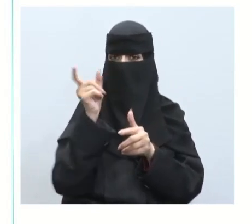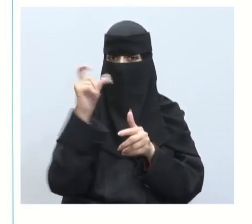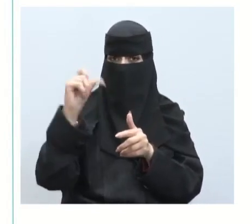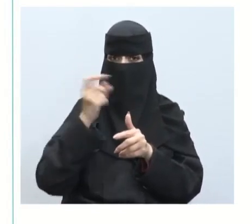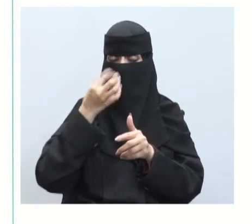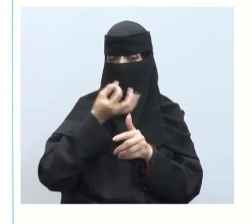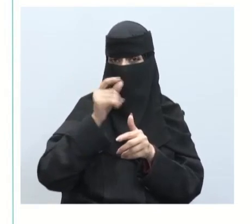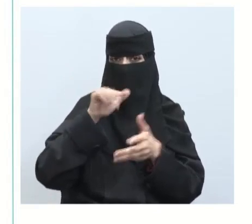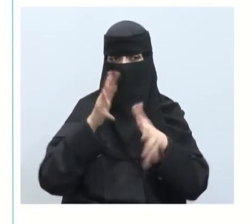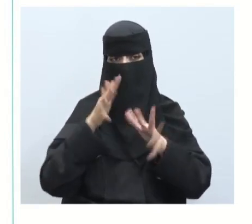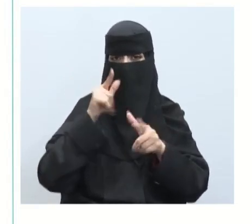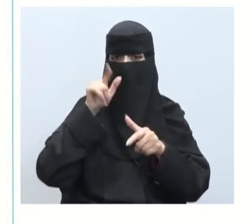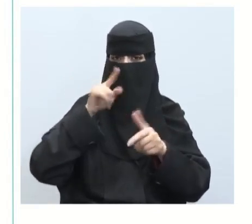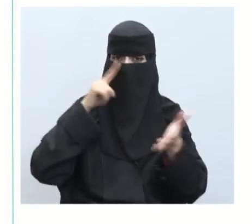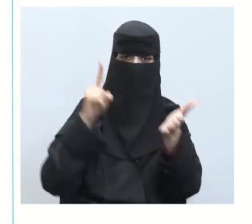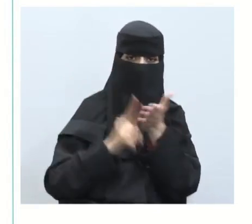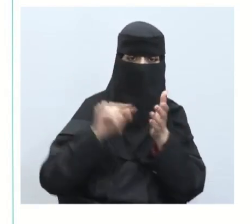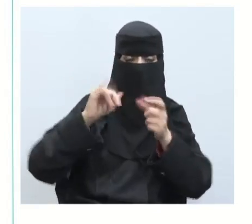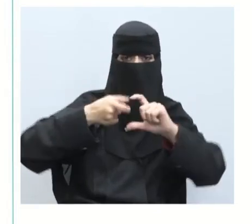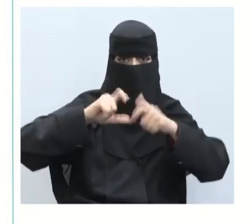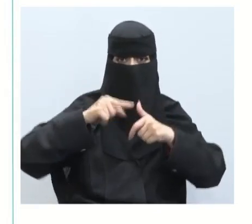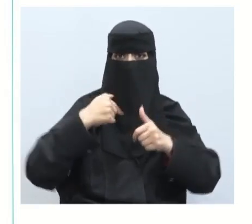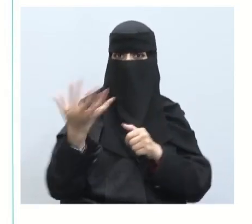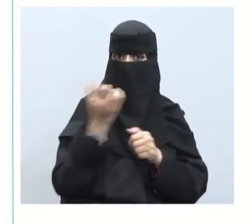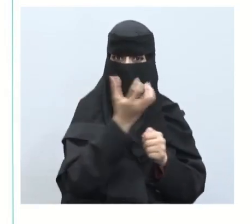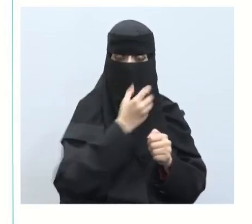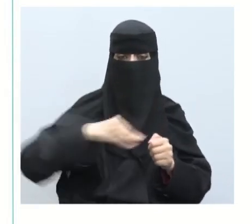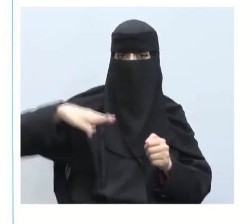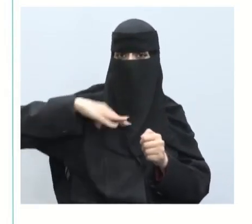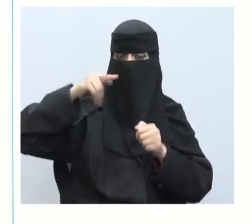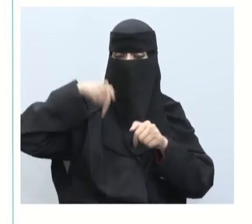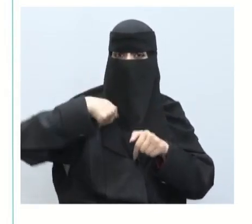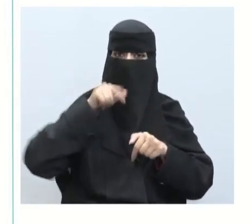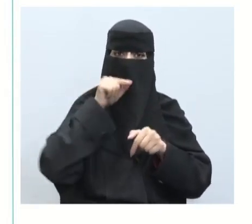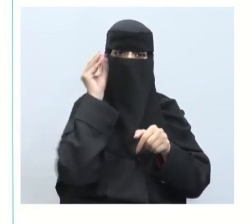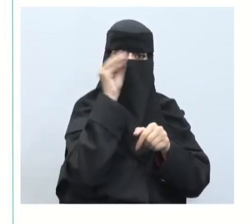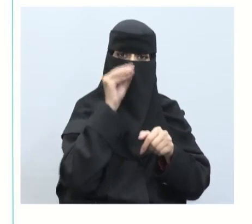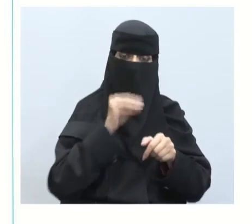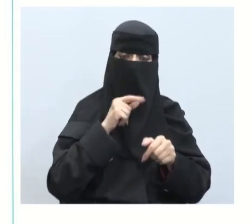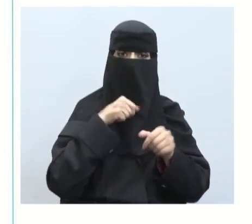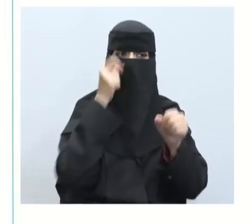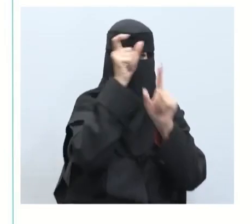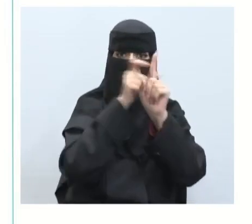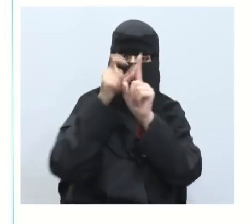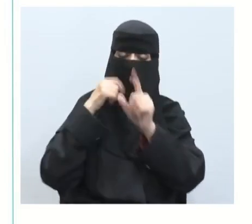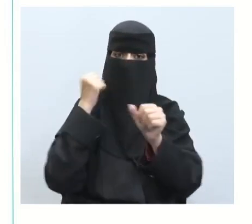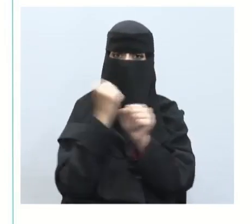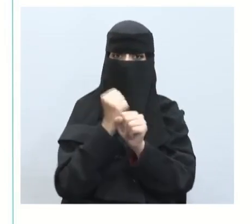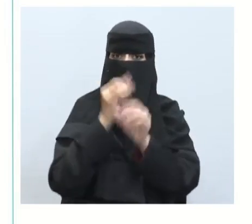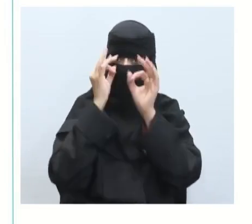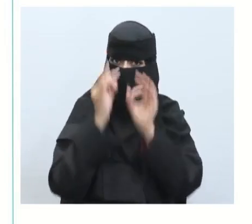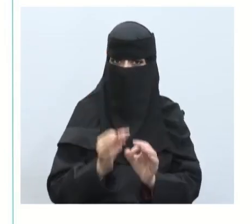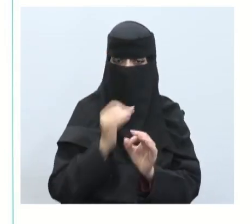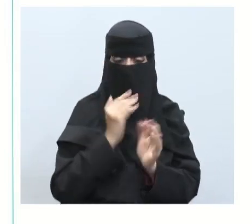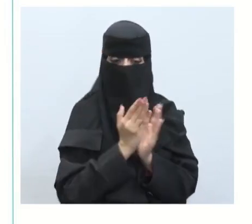اظن ان المنظمات تحتاج الى مديرين يستطيعون حث الموظفين على العمل جيدا وتجنب المشكلات اذا